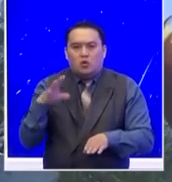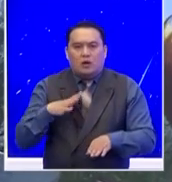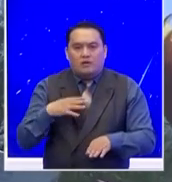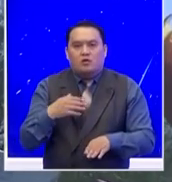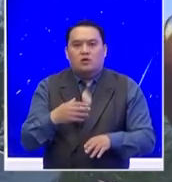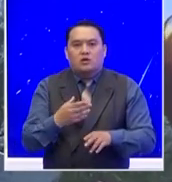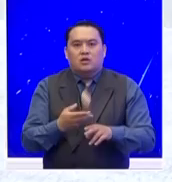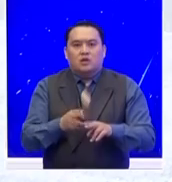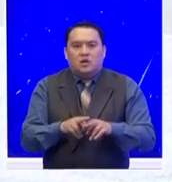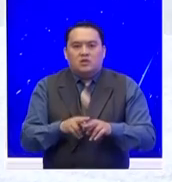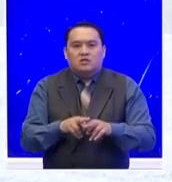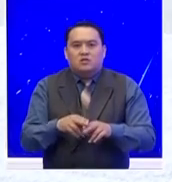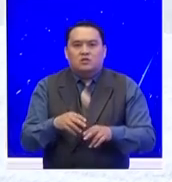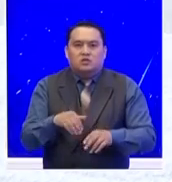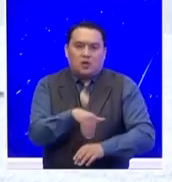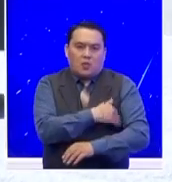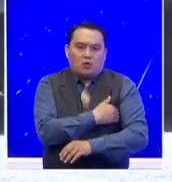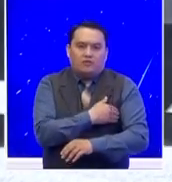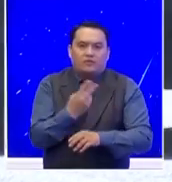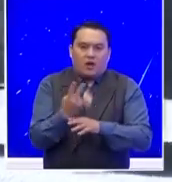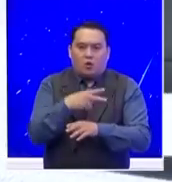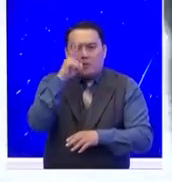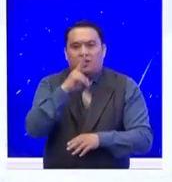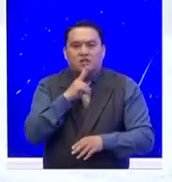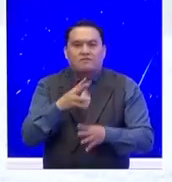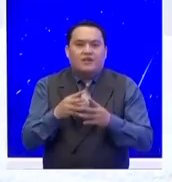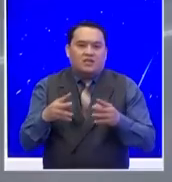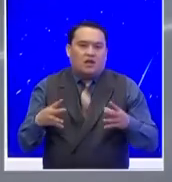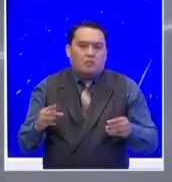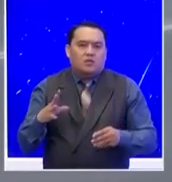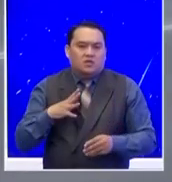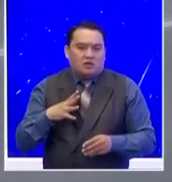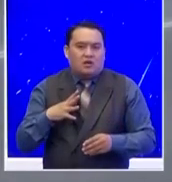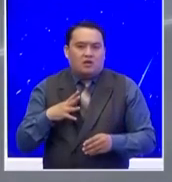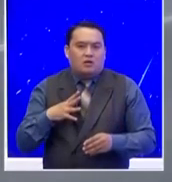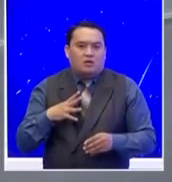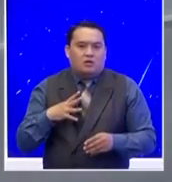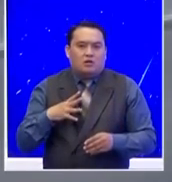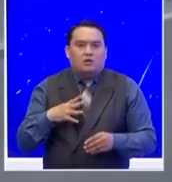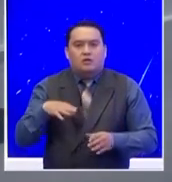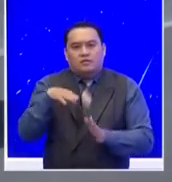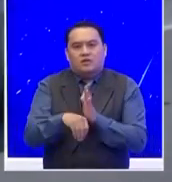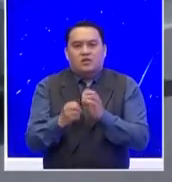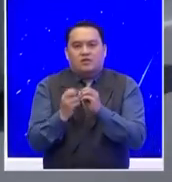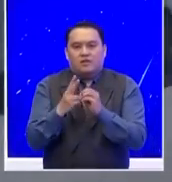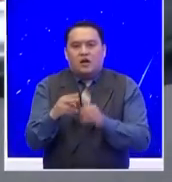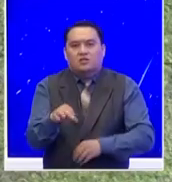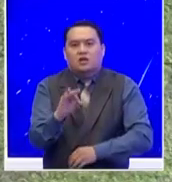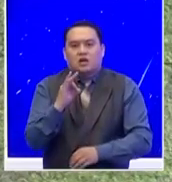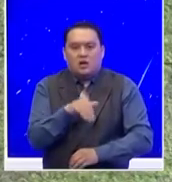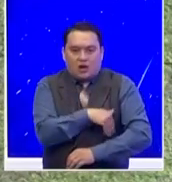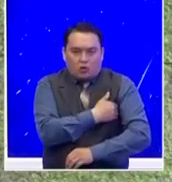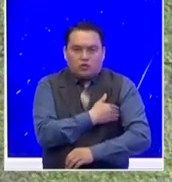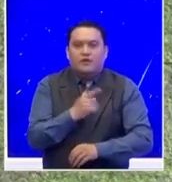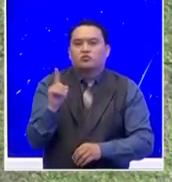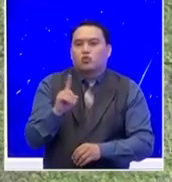периодом прошлого года, среднесуточная температура второго месяца весны была выше на одно значение и составляла 12 градусов.